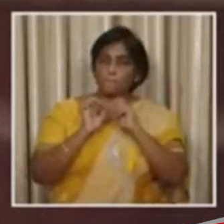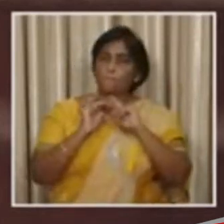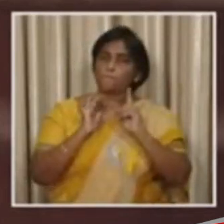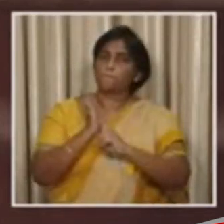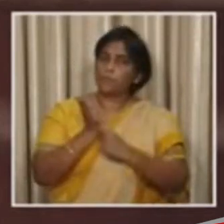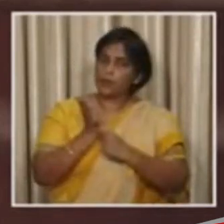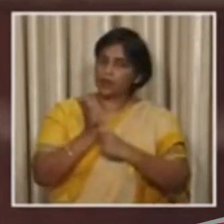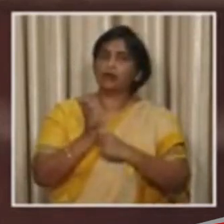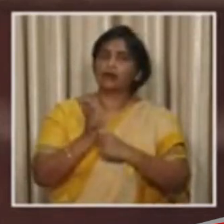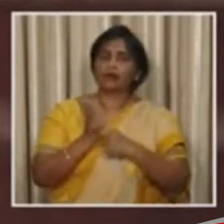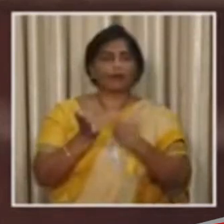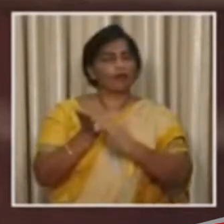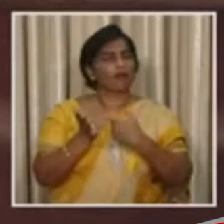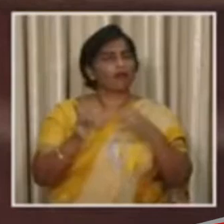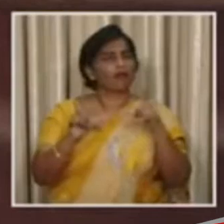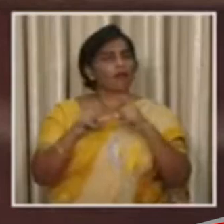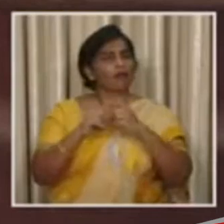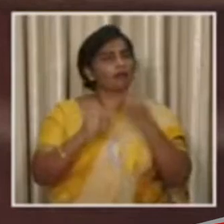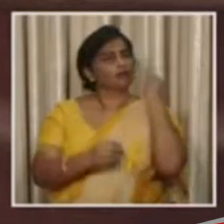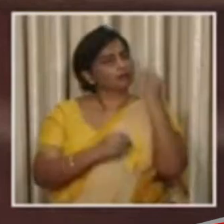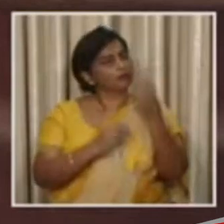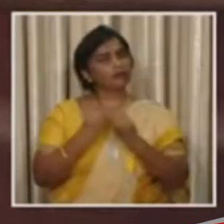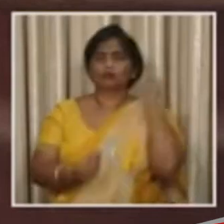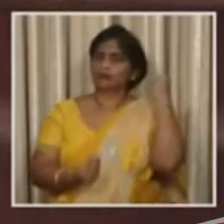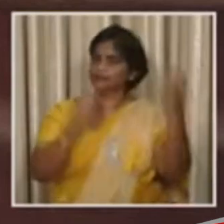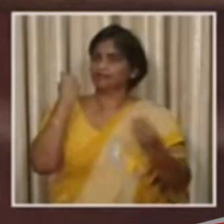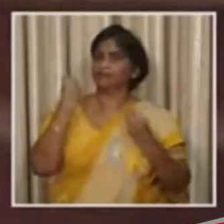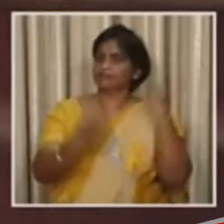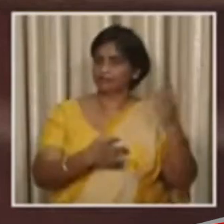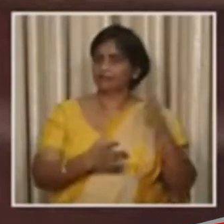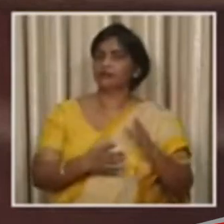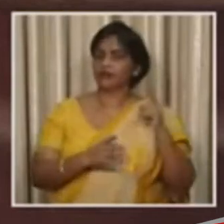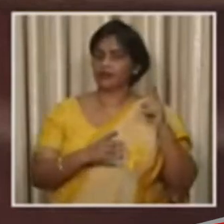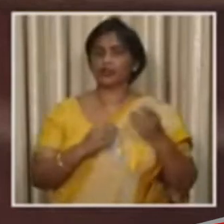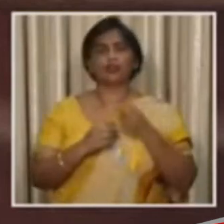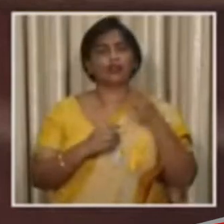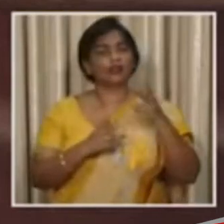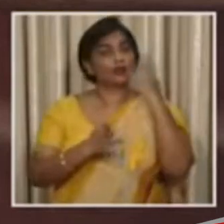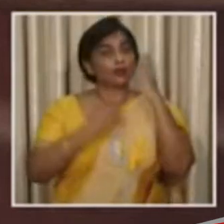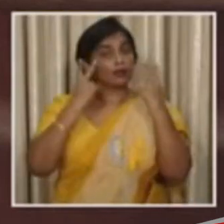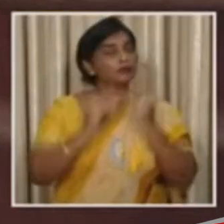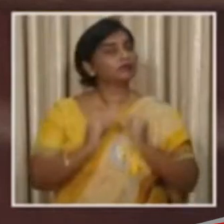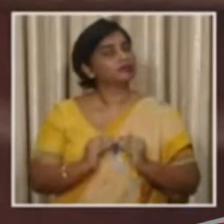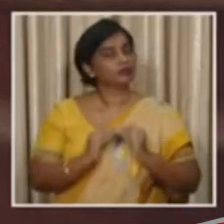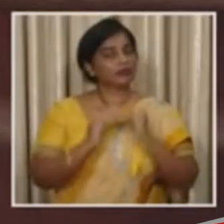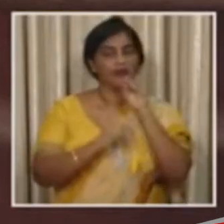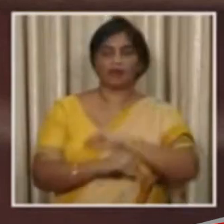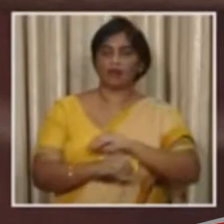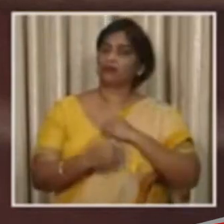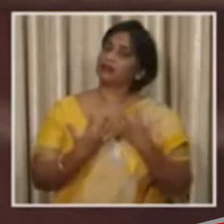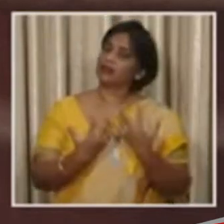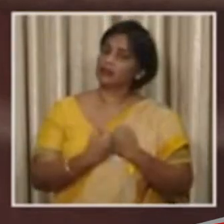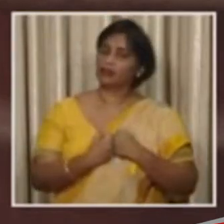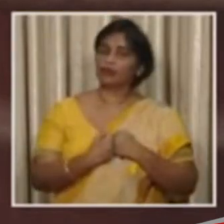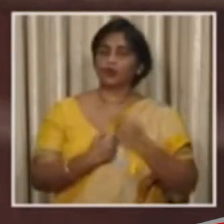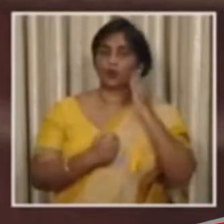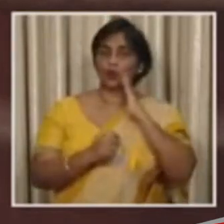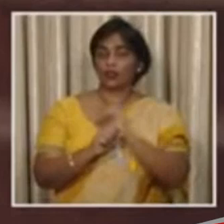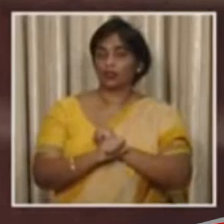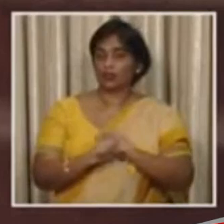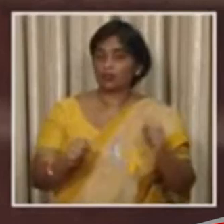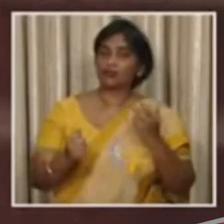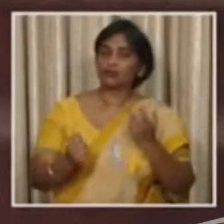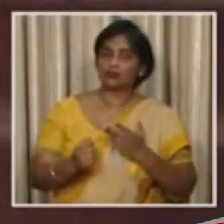ක්ෂේත්‍රෙම රෙජිස්ටර්ඩ් ආයතනයකට අපි දිගට හරහට දුන්නා. ඒ දුන්නේ ඔවුන්ගේ සංචාර ක්ෂේත්‍රයේ ඔවුන්ට ආදායමක් හොයාගෙන සුද්ධ නැති කාලේ කොහොම හරි